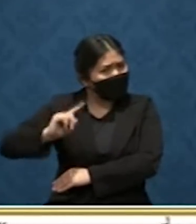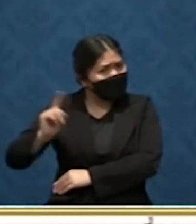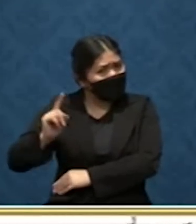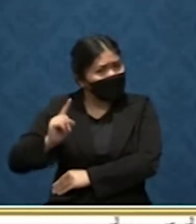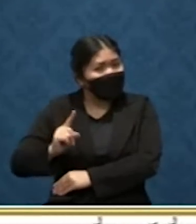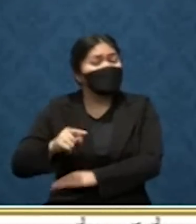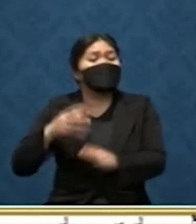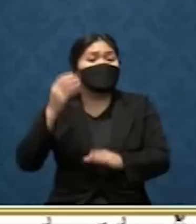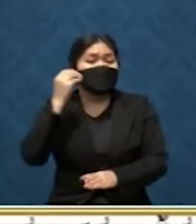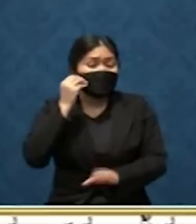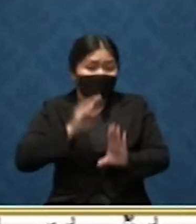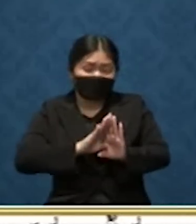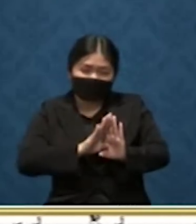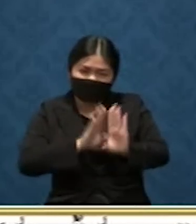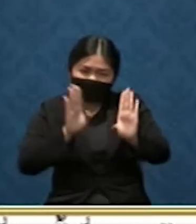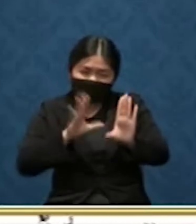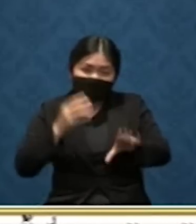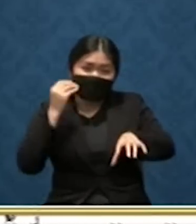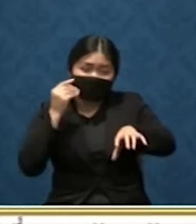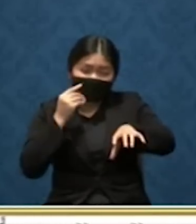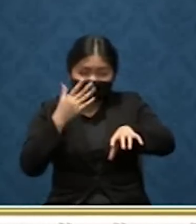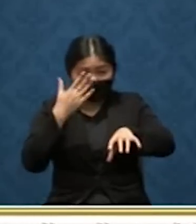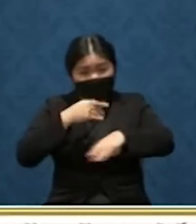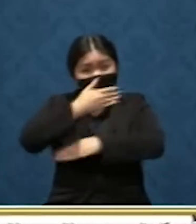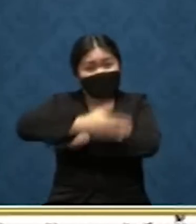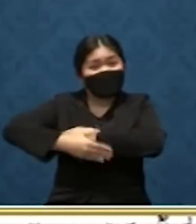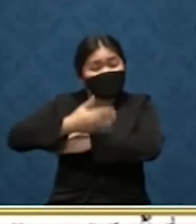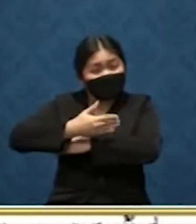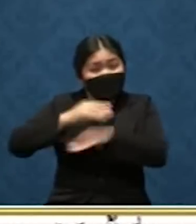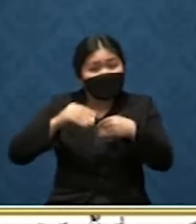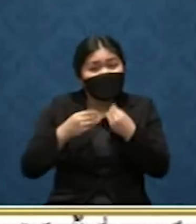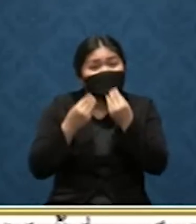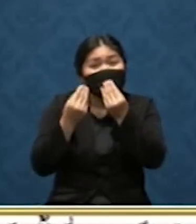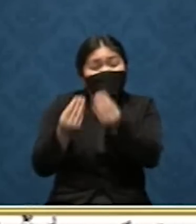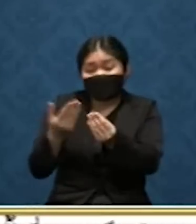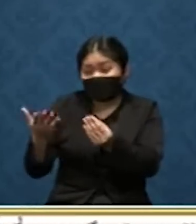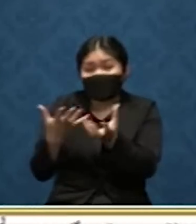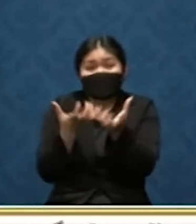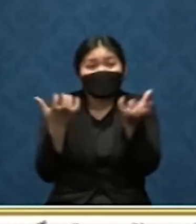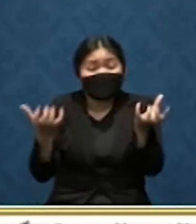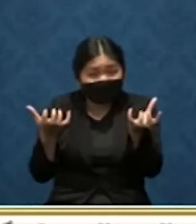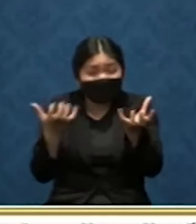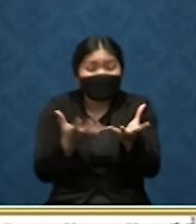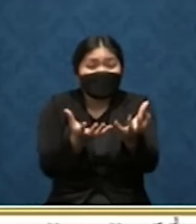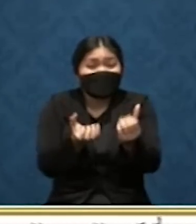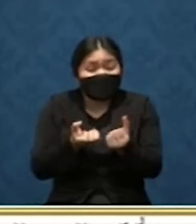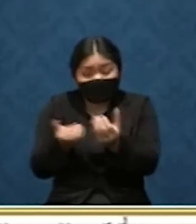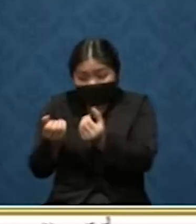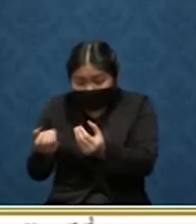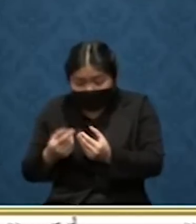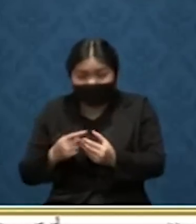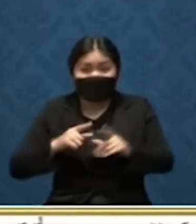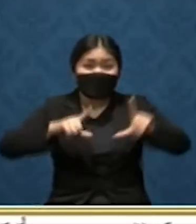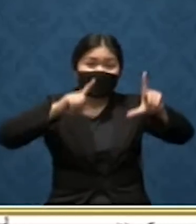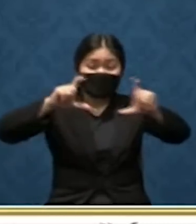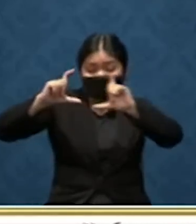หรูหัวรถไฟอยู่ตรงนี้ให้ท่านผลเอกไปรบของทละลึกจากใครตอใครถ่ายรู